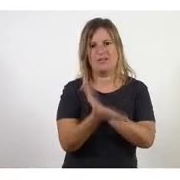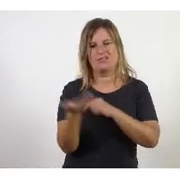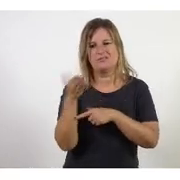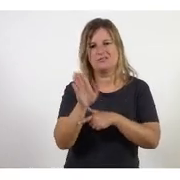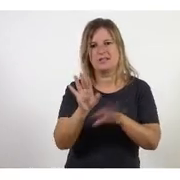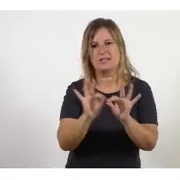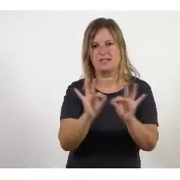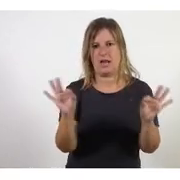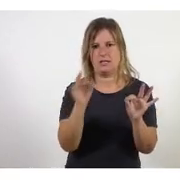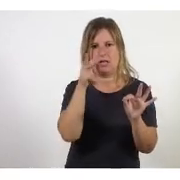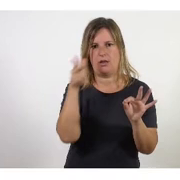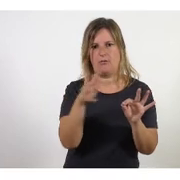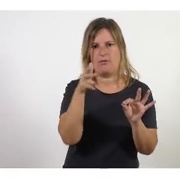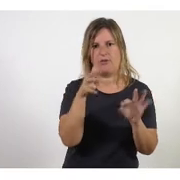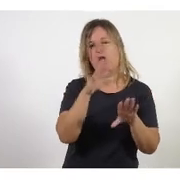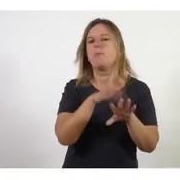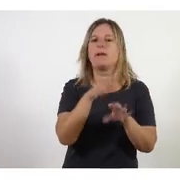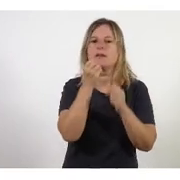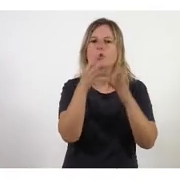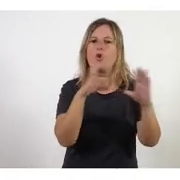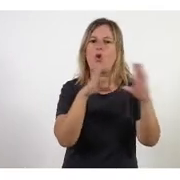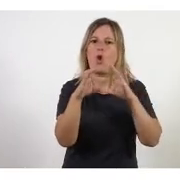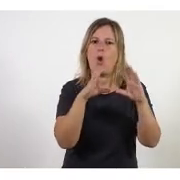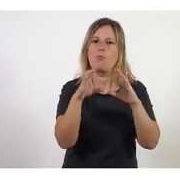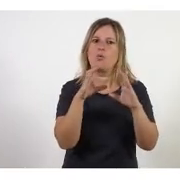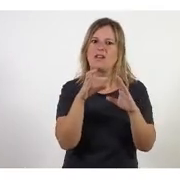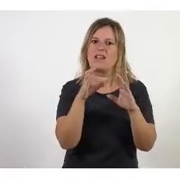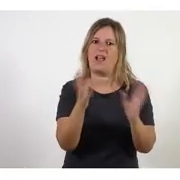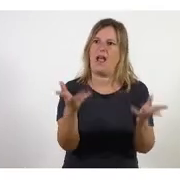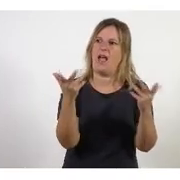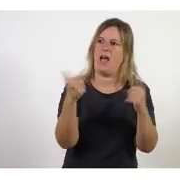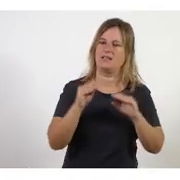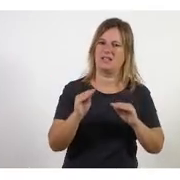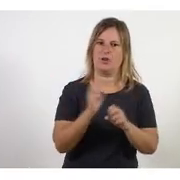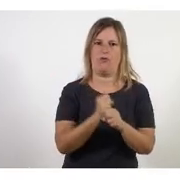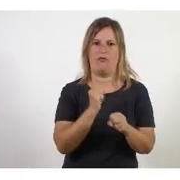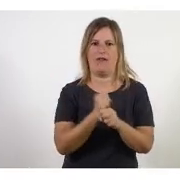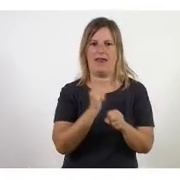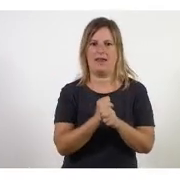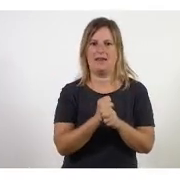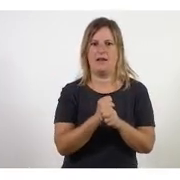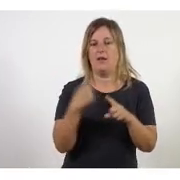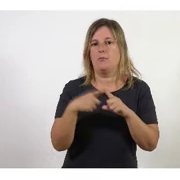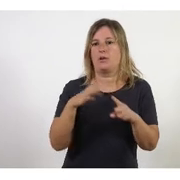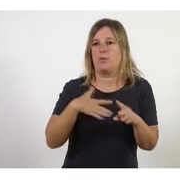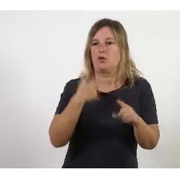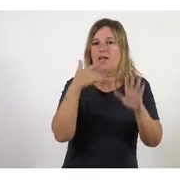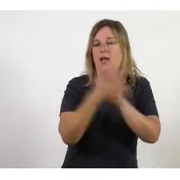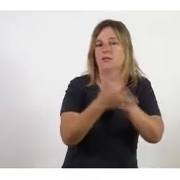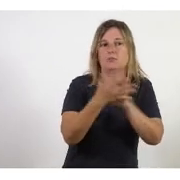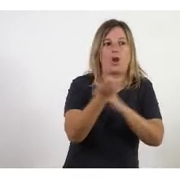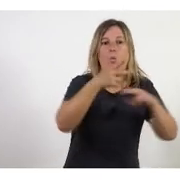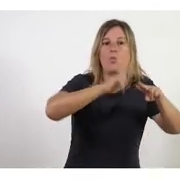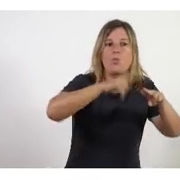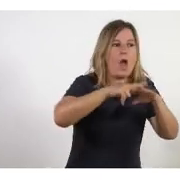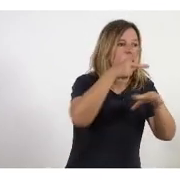permetin comunicar amb agilitat la vostra feina. Vale? Bé, sigui perquè us sigui un acte o explicar-vos el món.